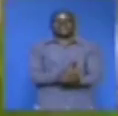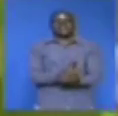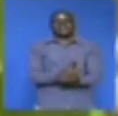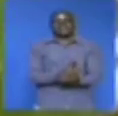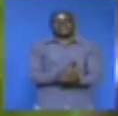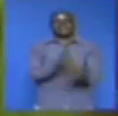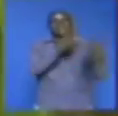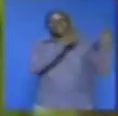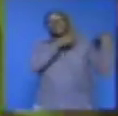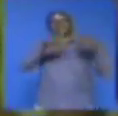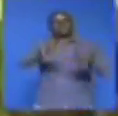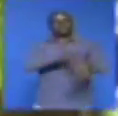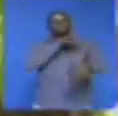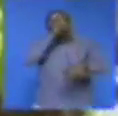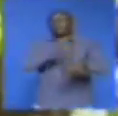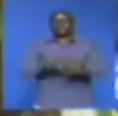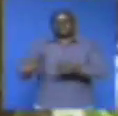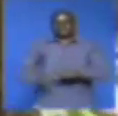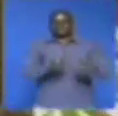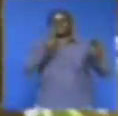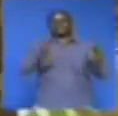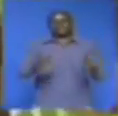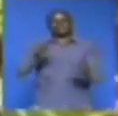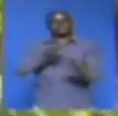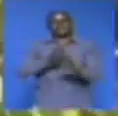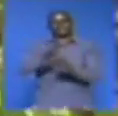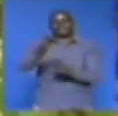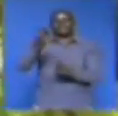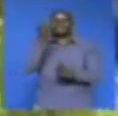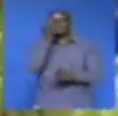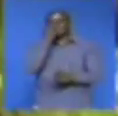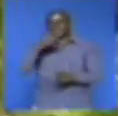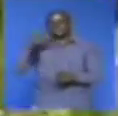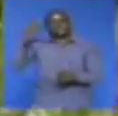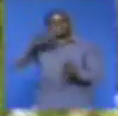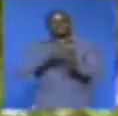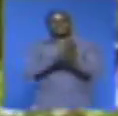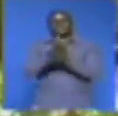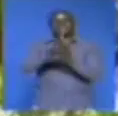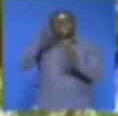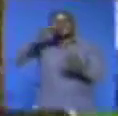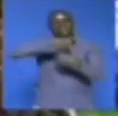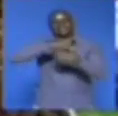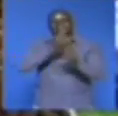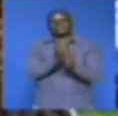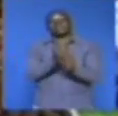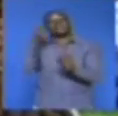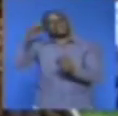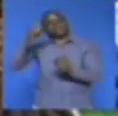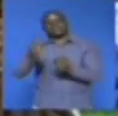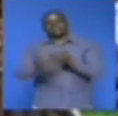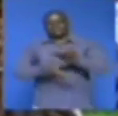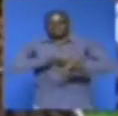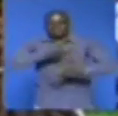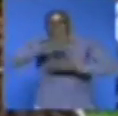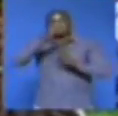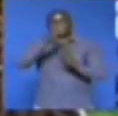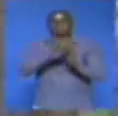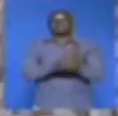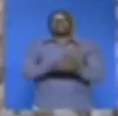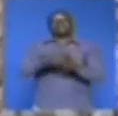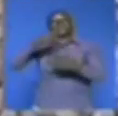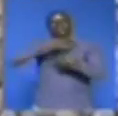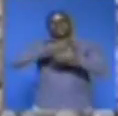Pendant longtemps, les acteurs de la filière carité se sont intéressés à la transformation et à la commercialisation des